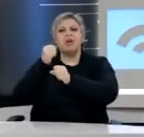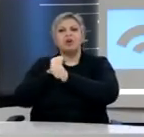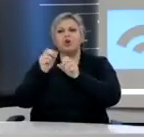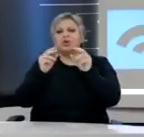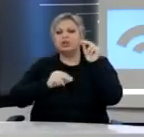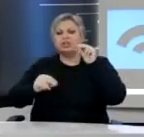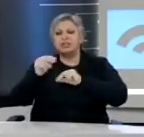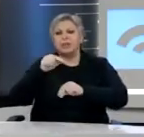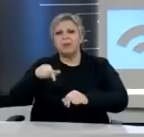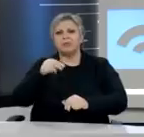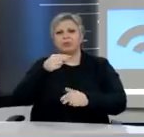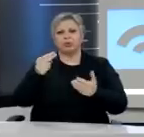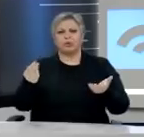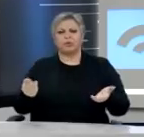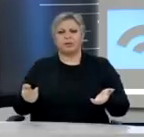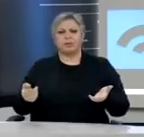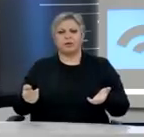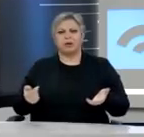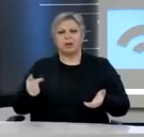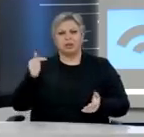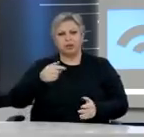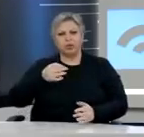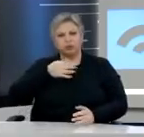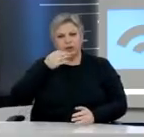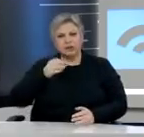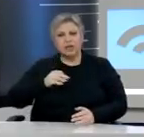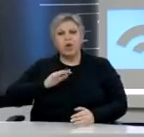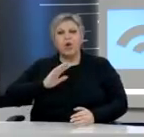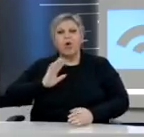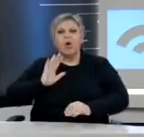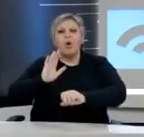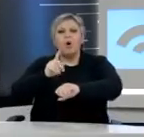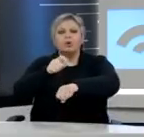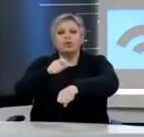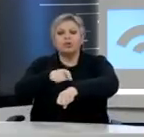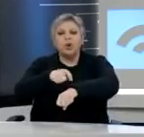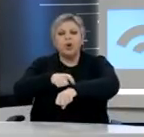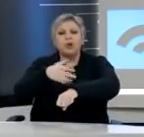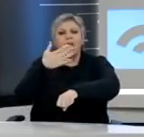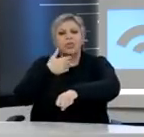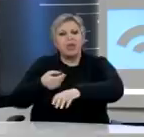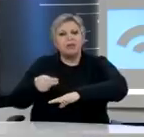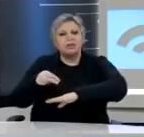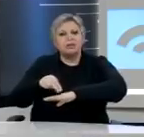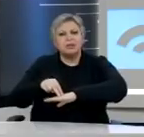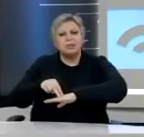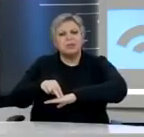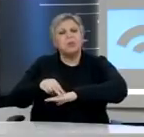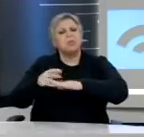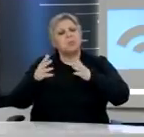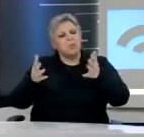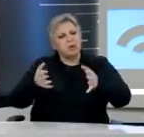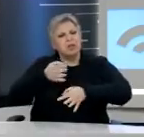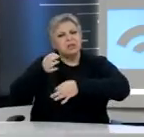γνώμη και σας διαβεβαιώνω ότι θα σας δώσουμε όσο χρόνο τα επιφωνήματα. Θέλετε. Χωρίς επιφωνήματα. Πόσο χρόνο θέλετε,